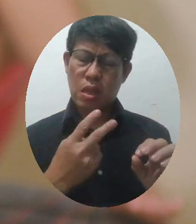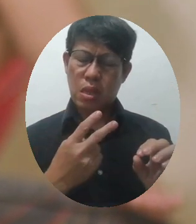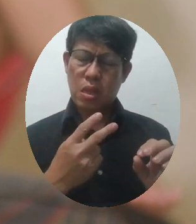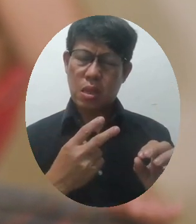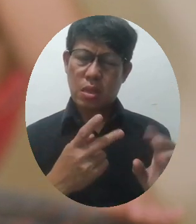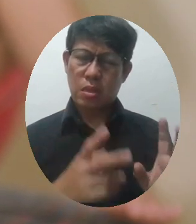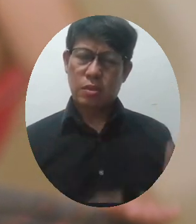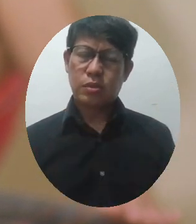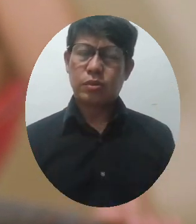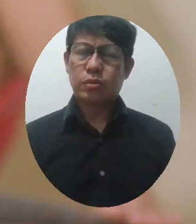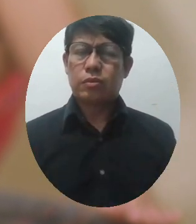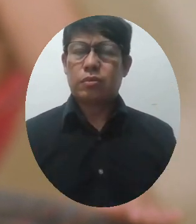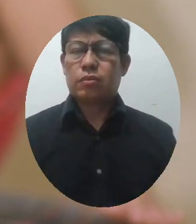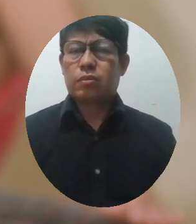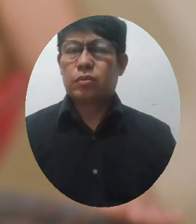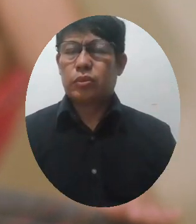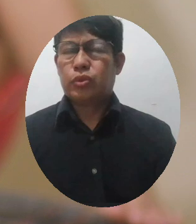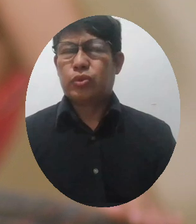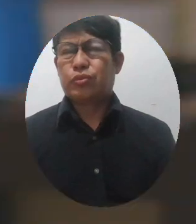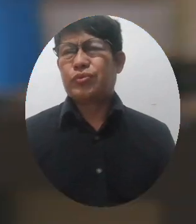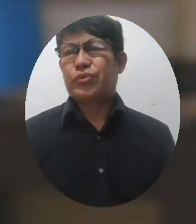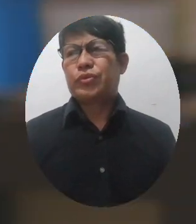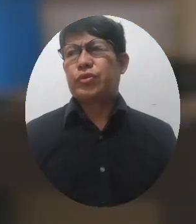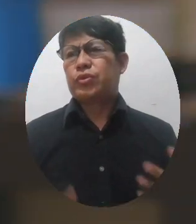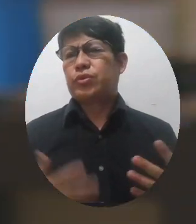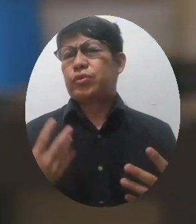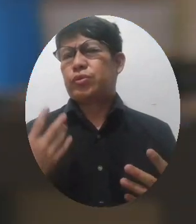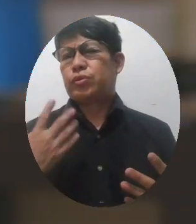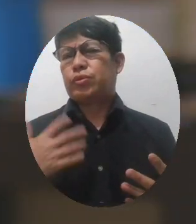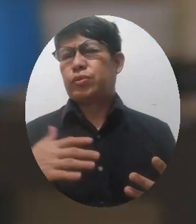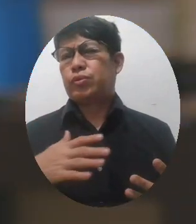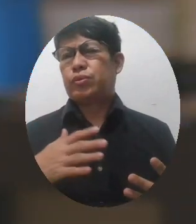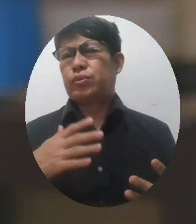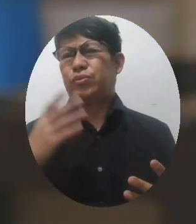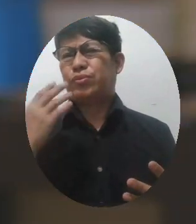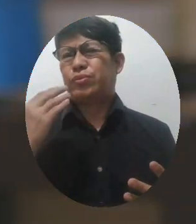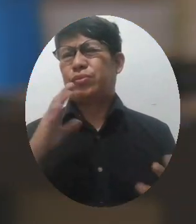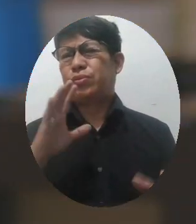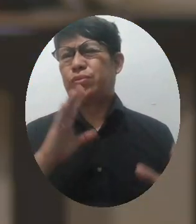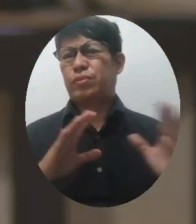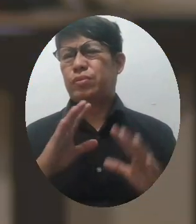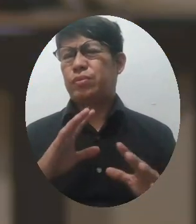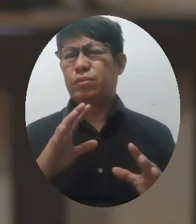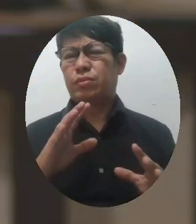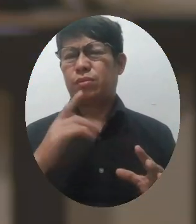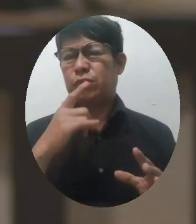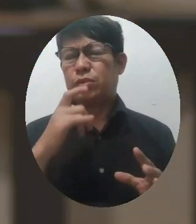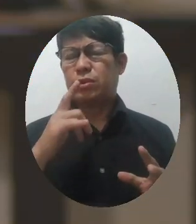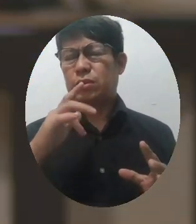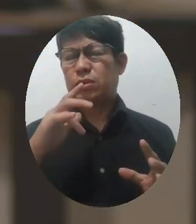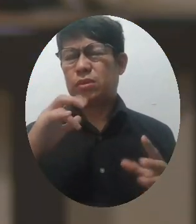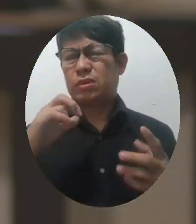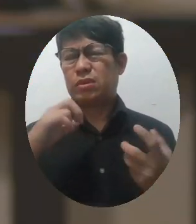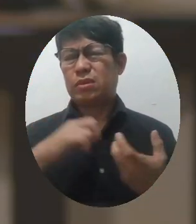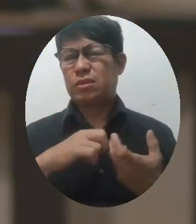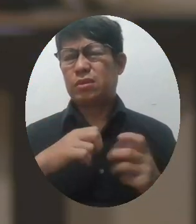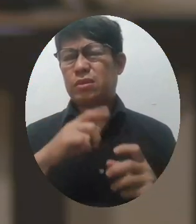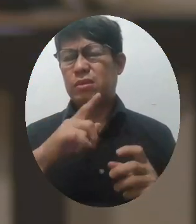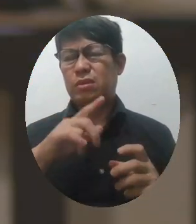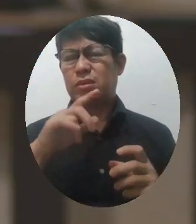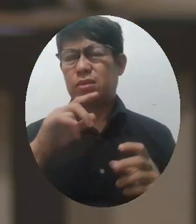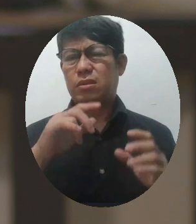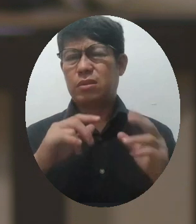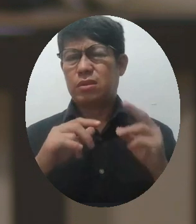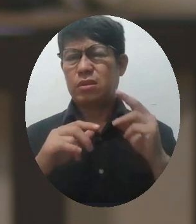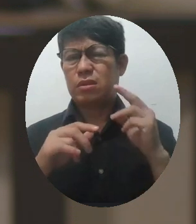buhay namin. Doon po talaga nag-start yung paghihirap po talaga namin mag-asawa. Kasi hindi po kami handa. Hindi